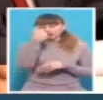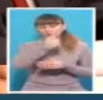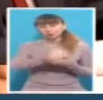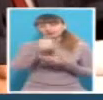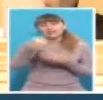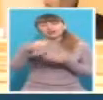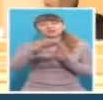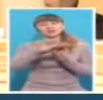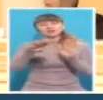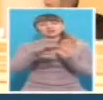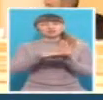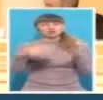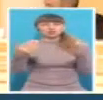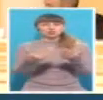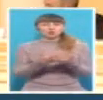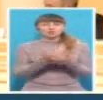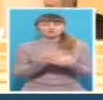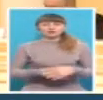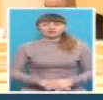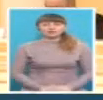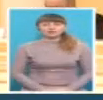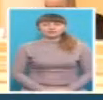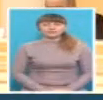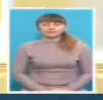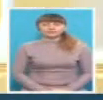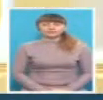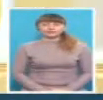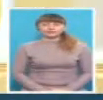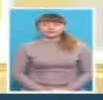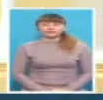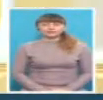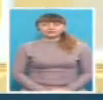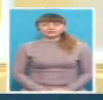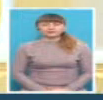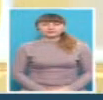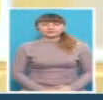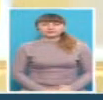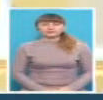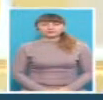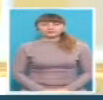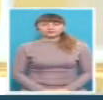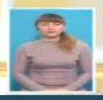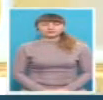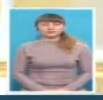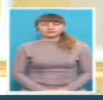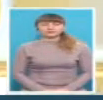ғана құрамы, ал жалпы облыс бойынша олардың саны 70 мыңнан асады. Қазақстан Республикасының президенті, партия төрағасы Нұрсұлтан